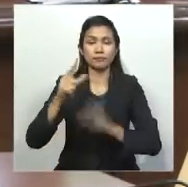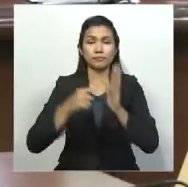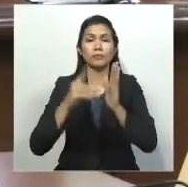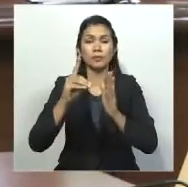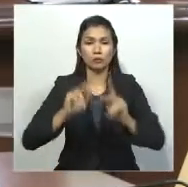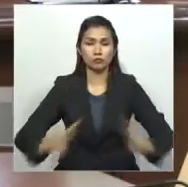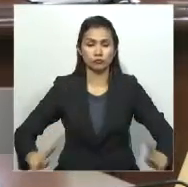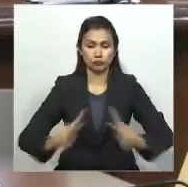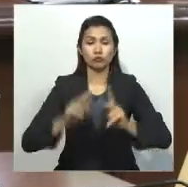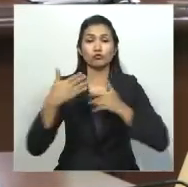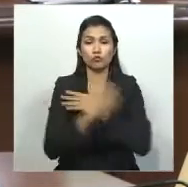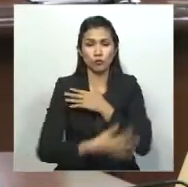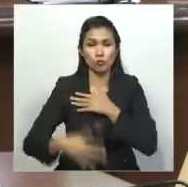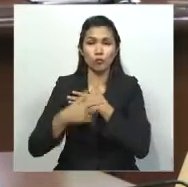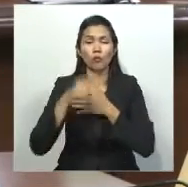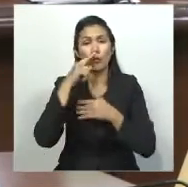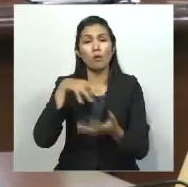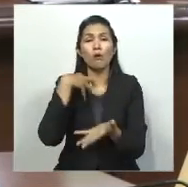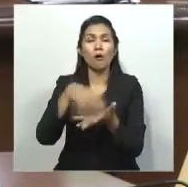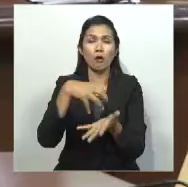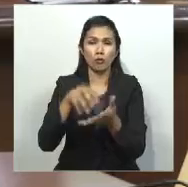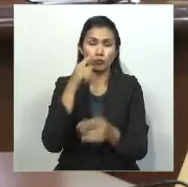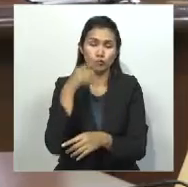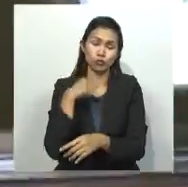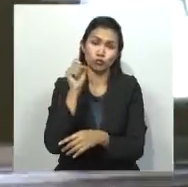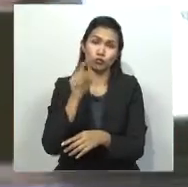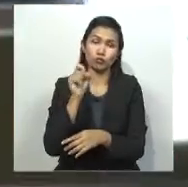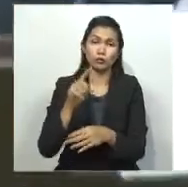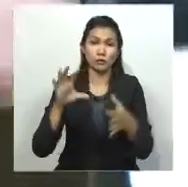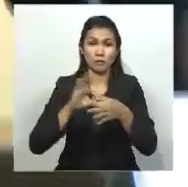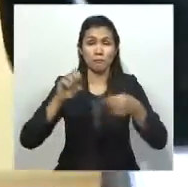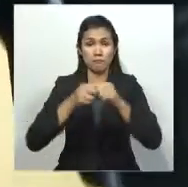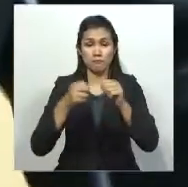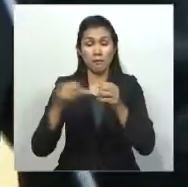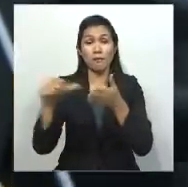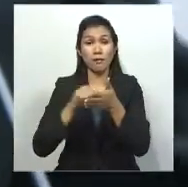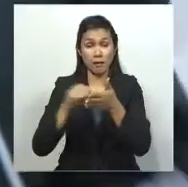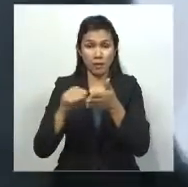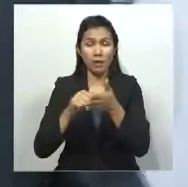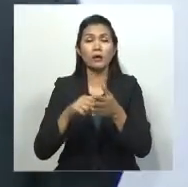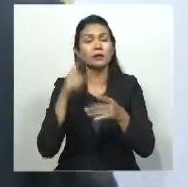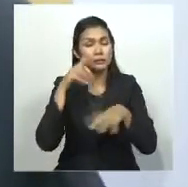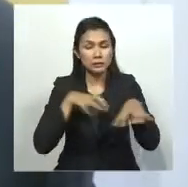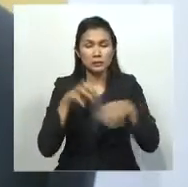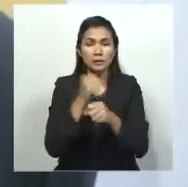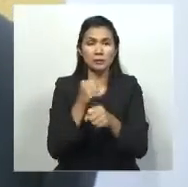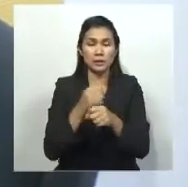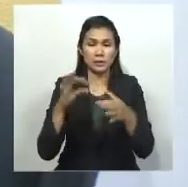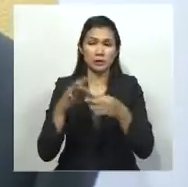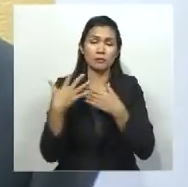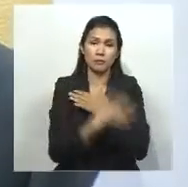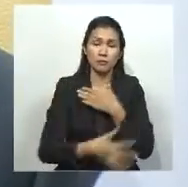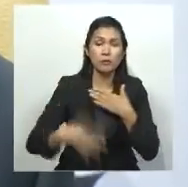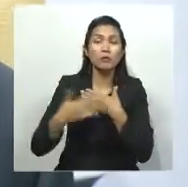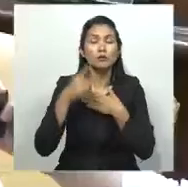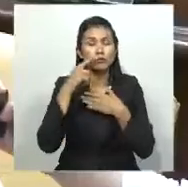สุขค่ะที่เปิดเผยภายหลังการประชุมมาตรการเร่งด่วนในการแก้ไขปัญหาและการดำเนินการด้านการแพทย์และสาธารณ